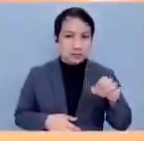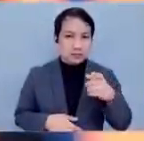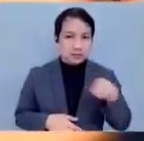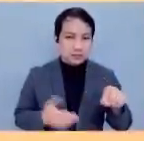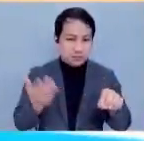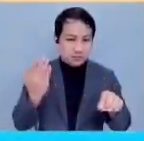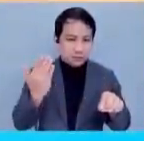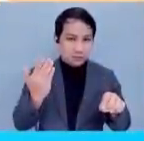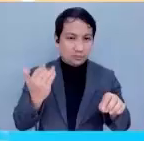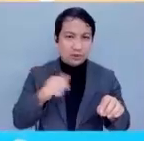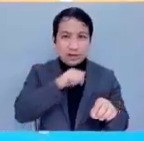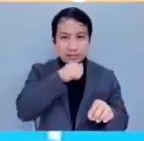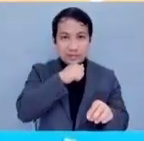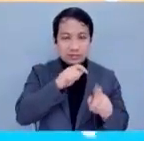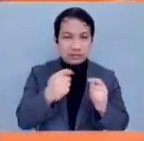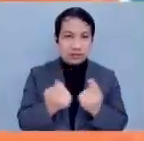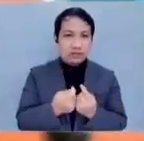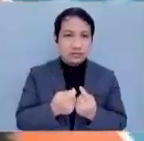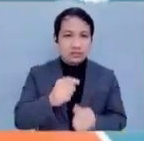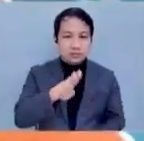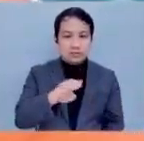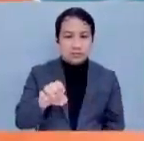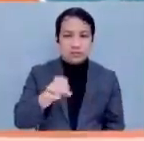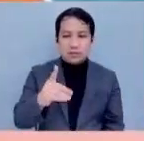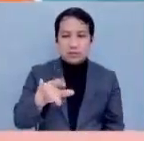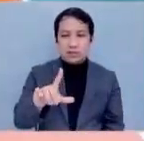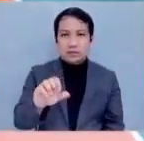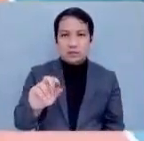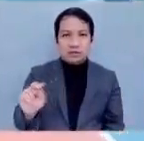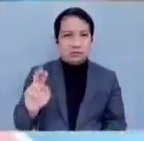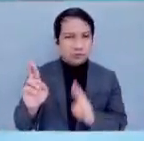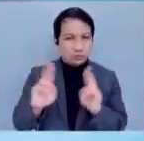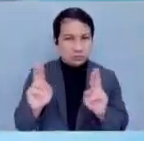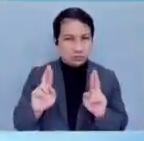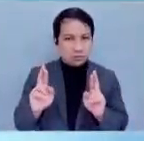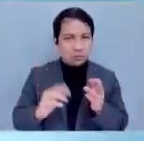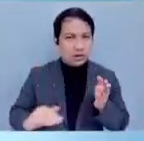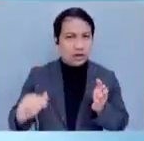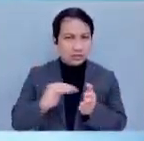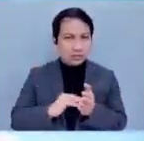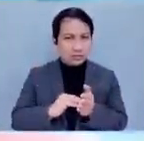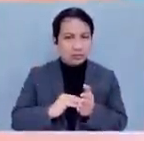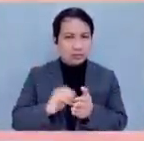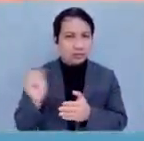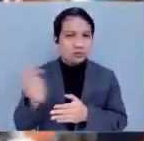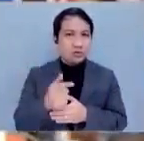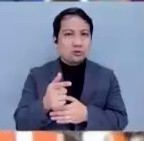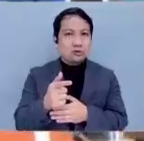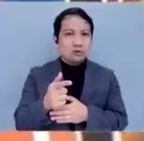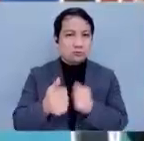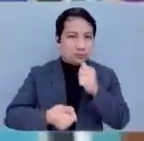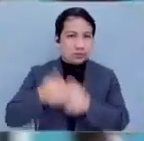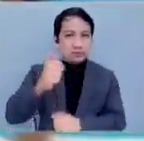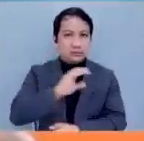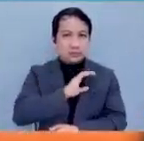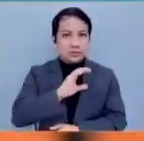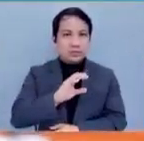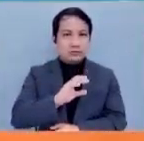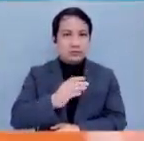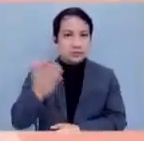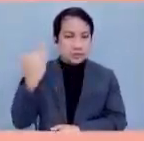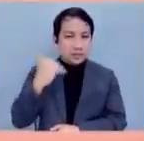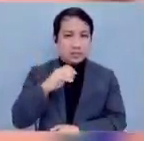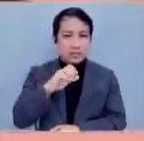Ateneo teammate na si Bea De Leon. Kaabang-abang kung mauulit nilang ma-sweep ang buong season kasama ang isa pang former Lady Eagle